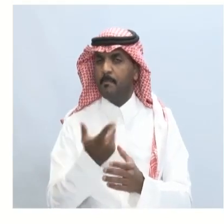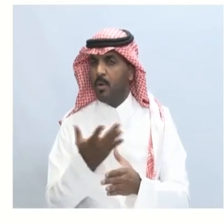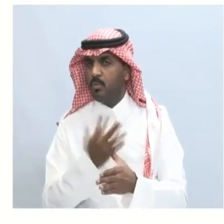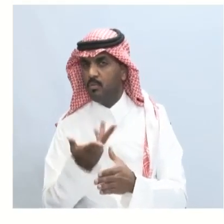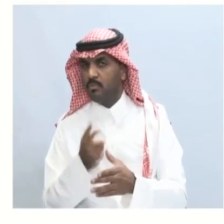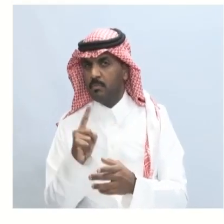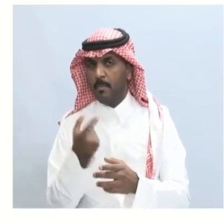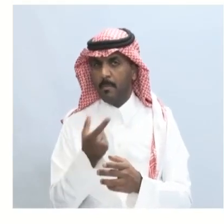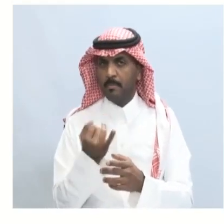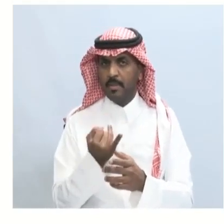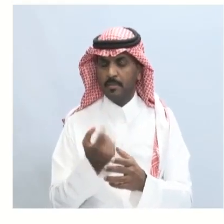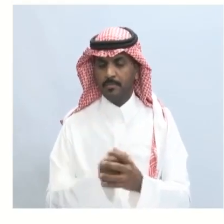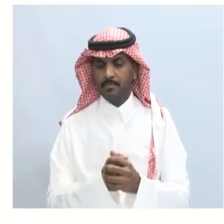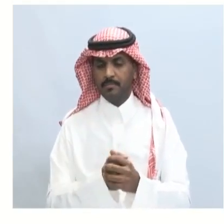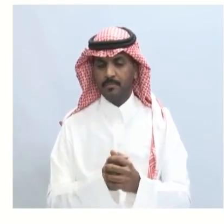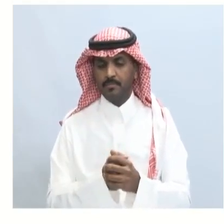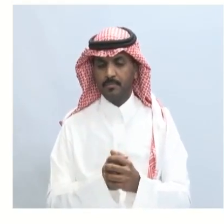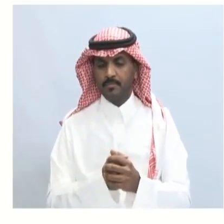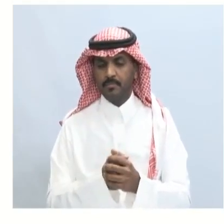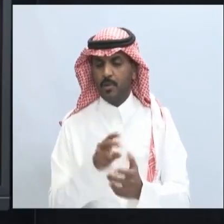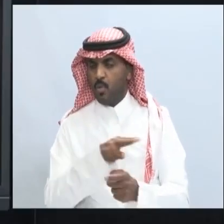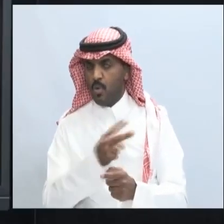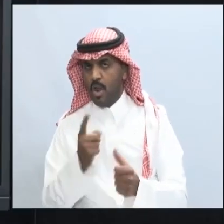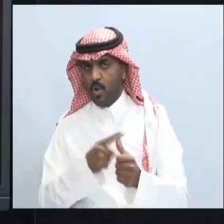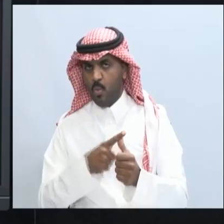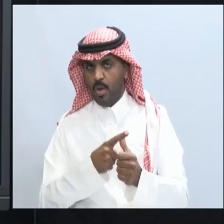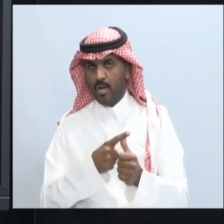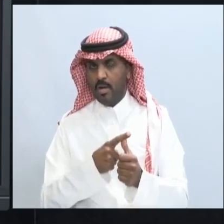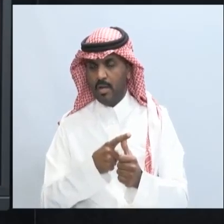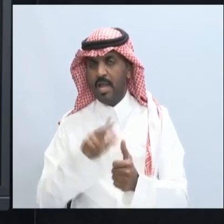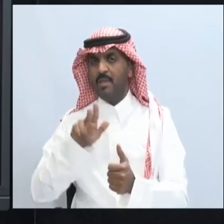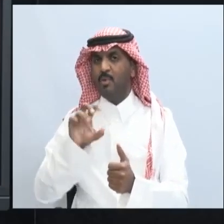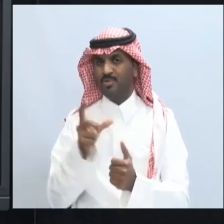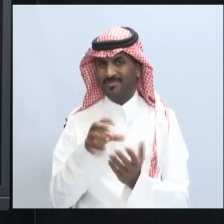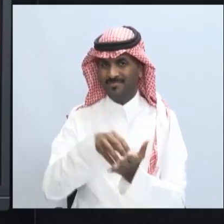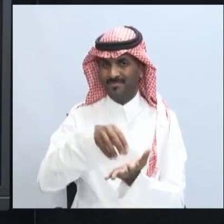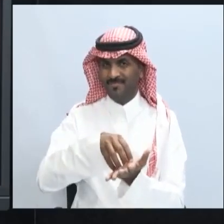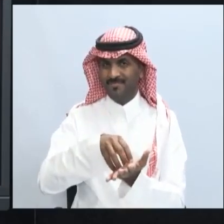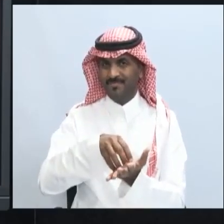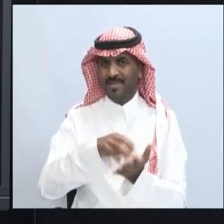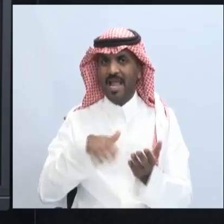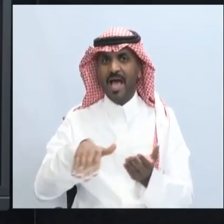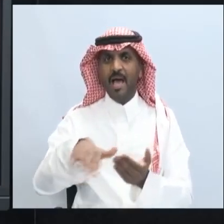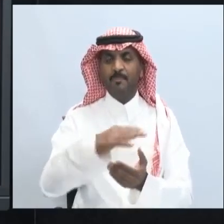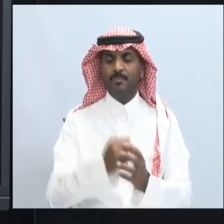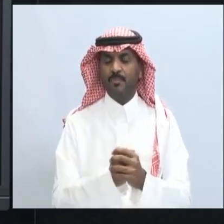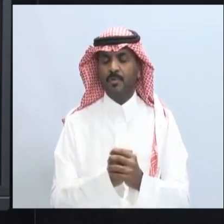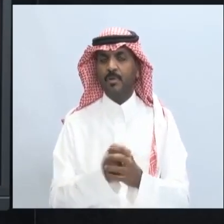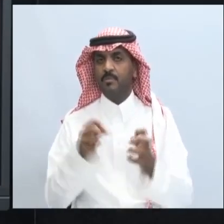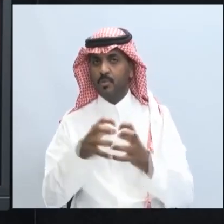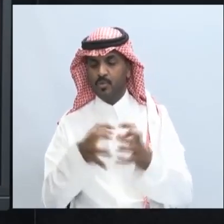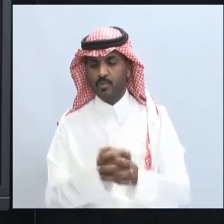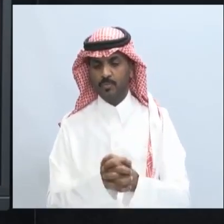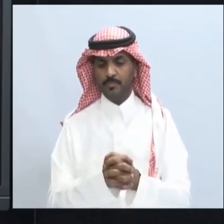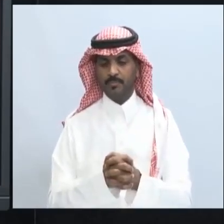عندنا في جانب الموطن نوعان النوع الاول الموطن العام الموطن العام يقصد به